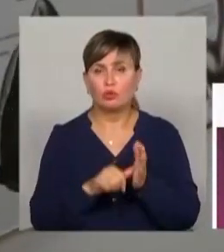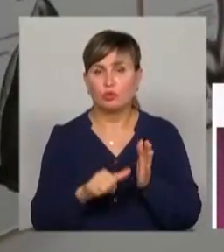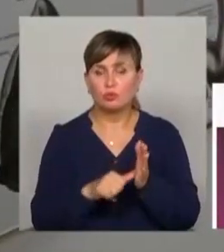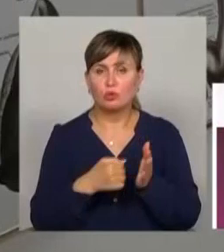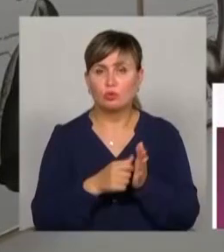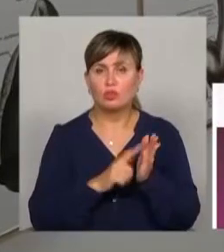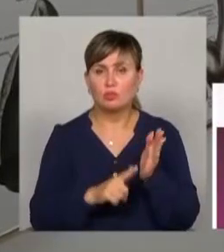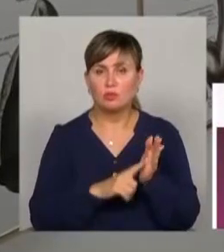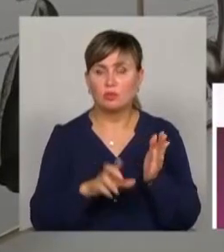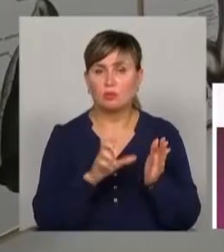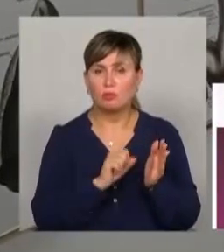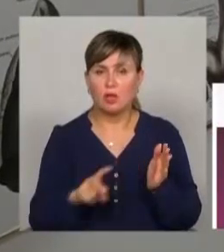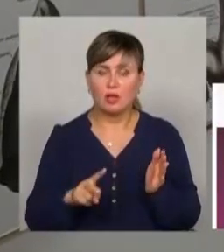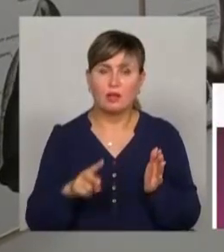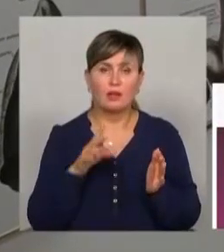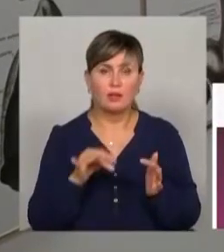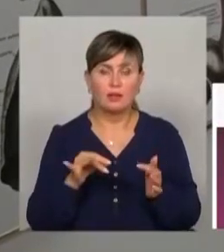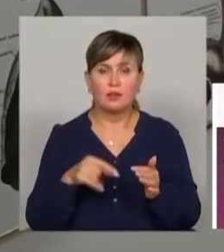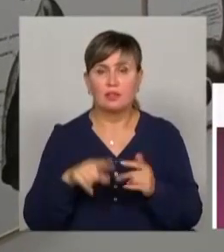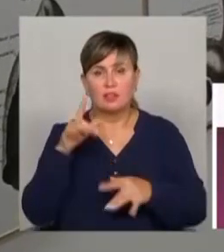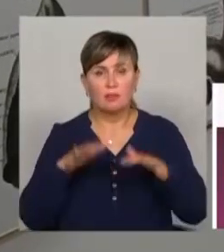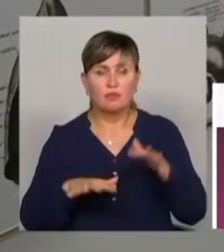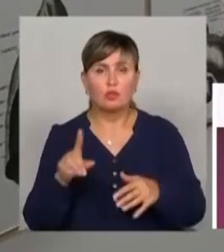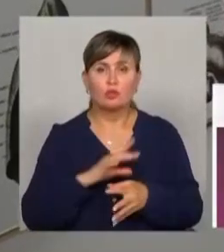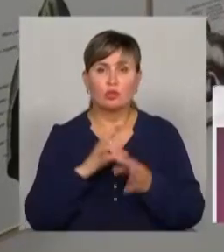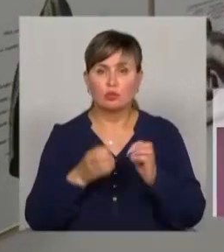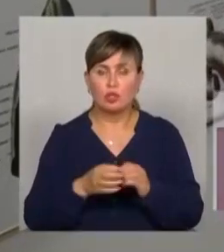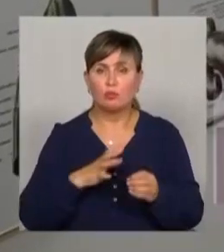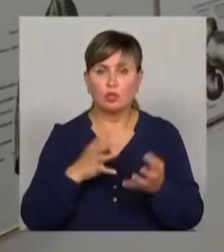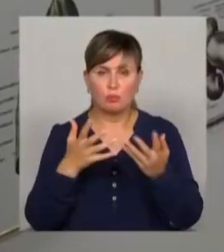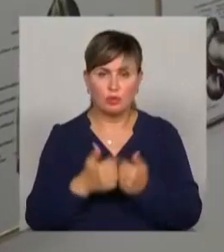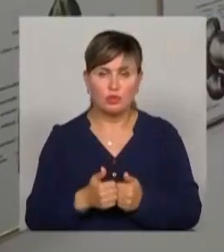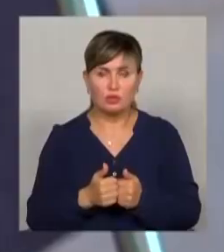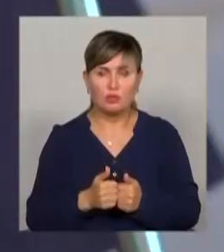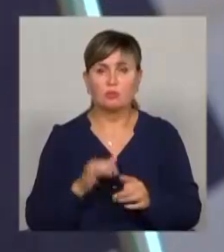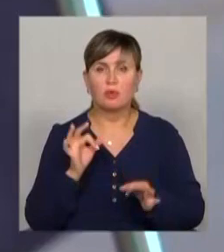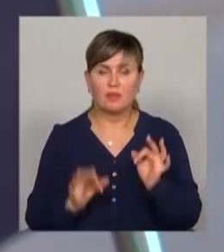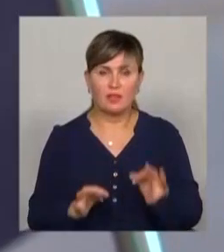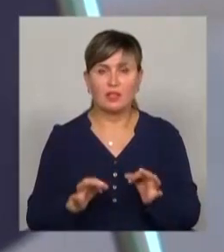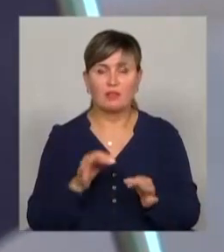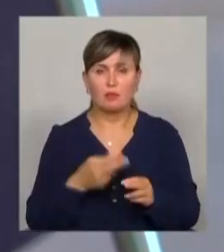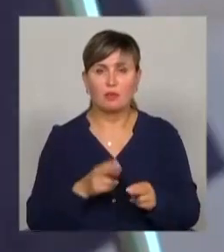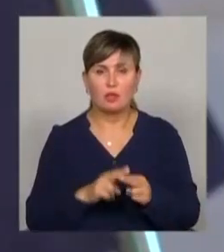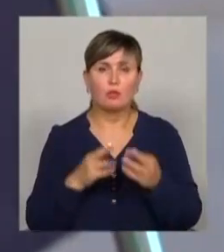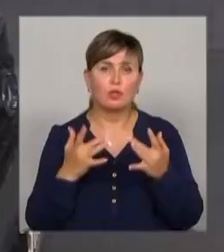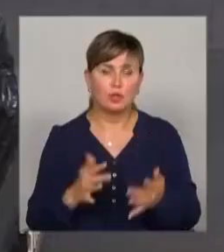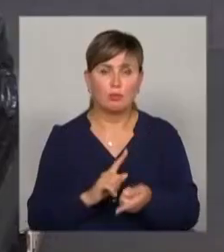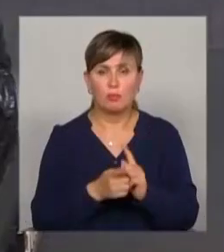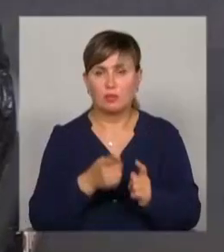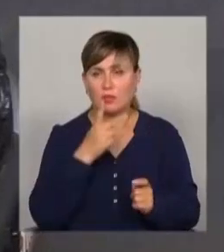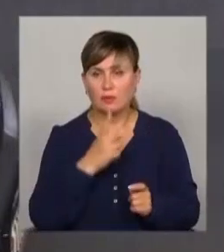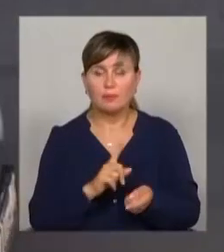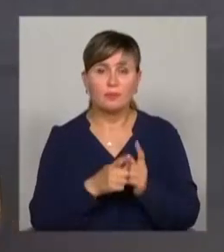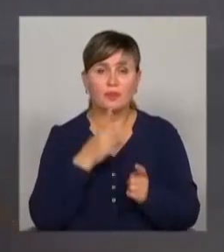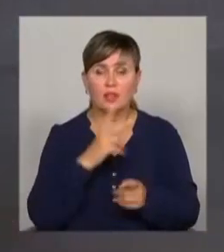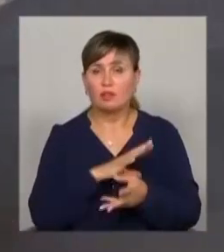до 70 баллов. Интерны сомневаются, что результаты были подсчитаны справедливо и потому требуют пересмотра.